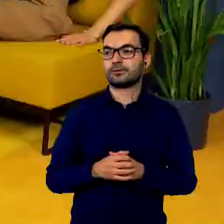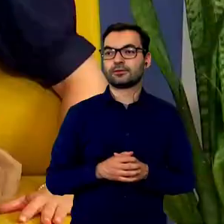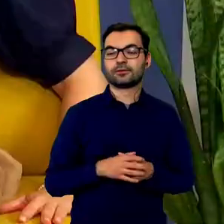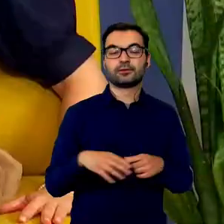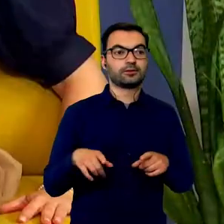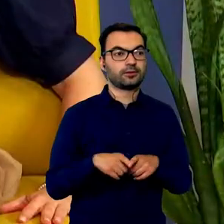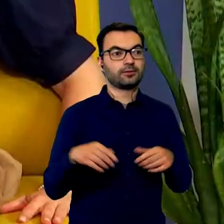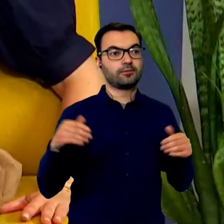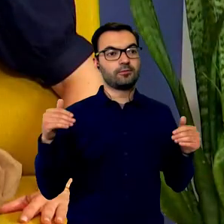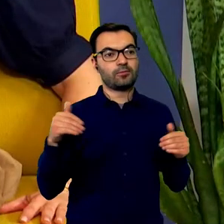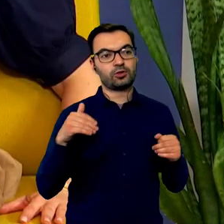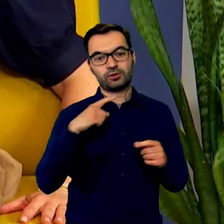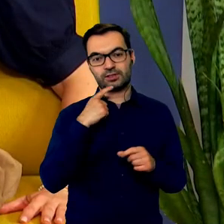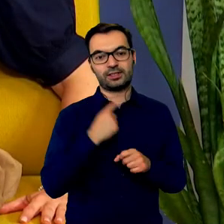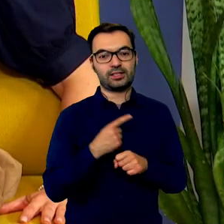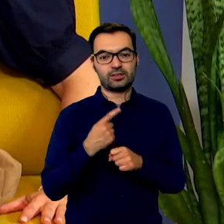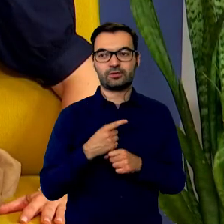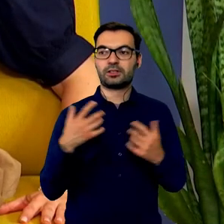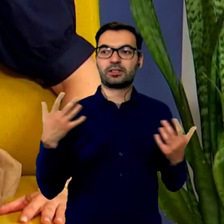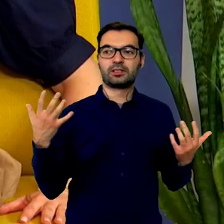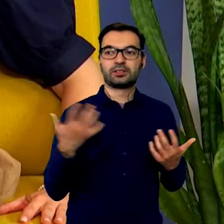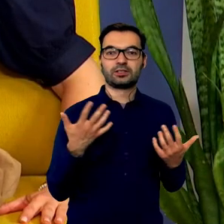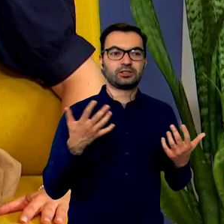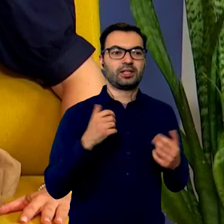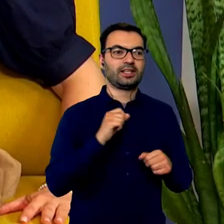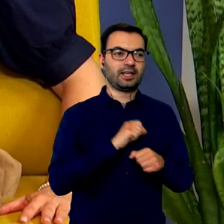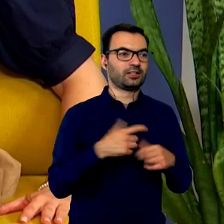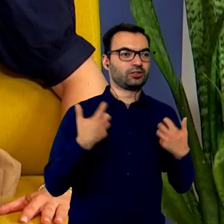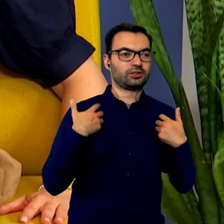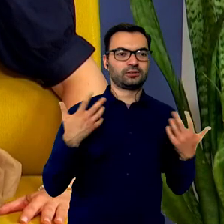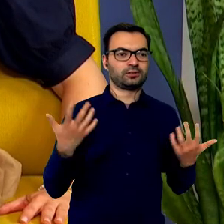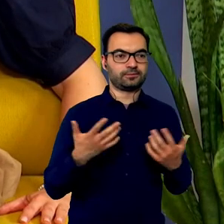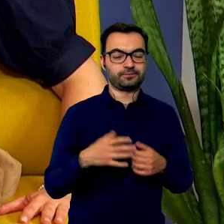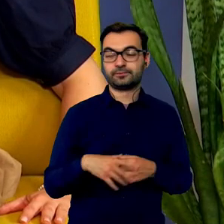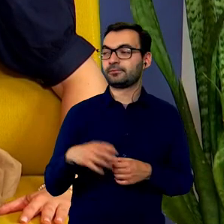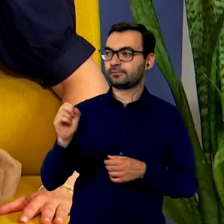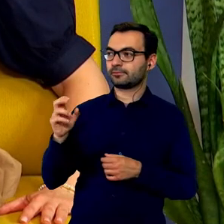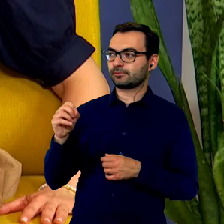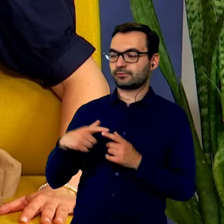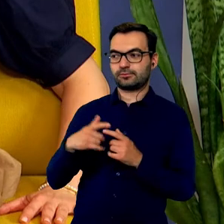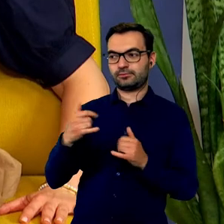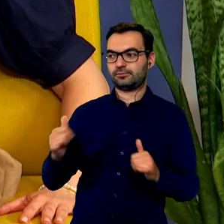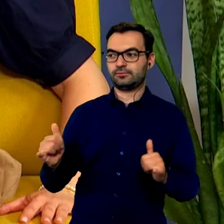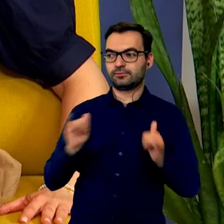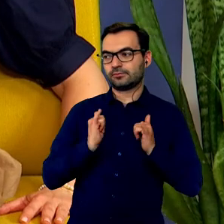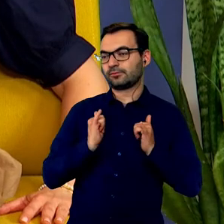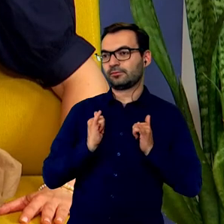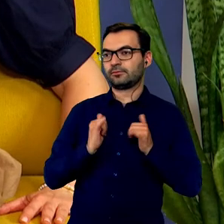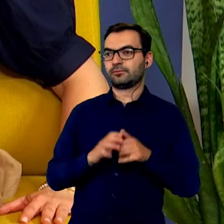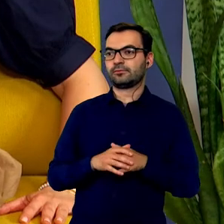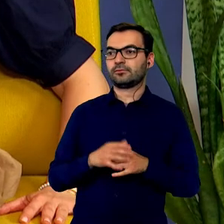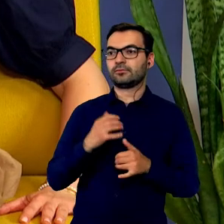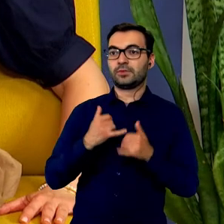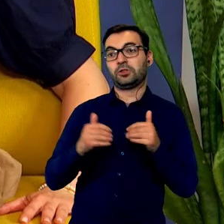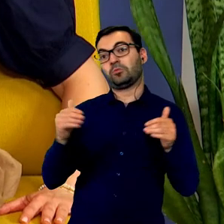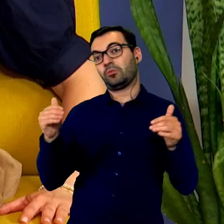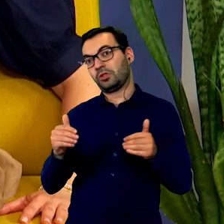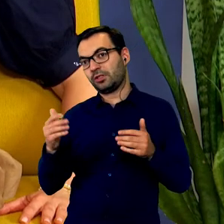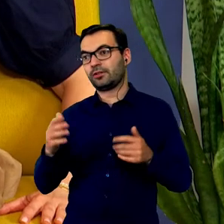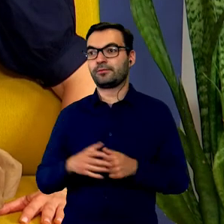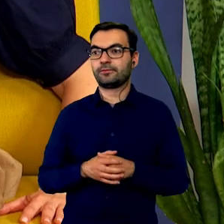ta możliwość decydowania o tym, gdzie w danym momencie się jest. I to taka... Tak, jest to bardzo wygodne, jeśli